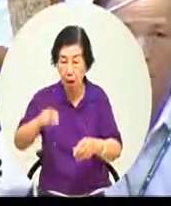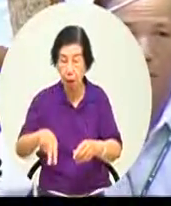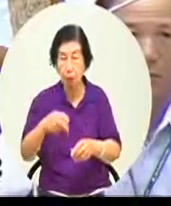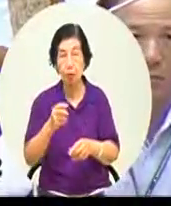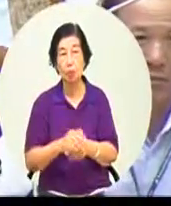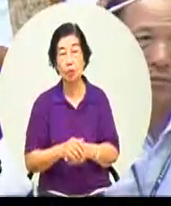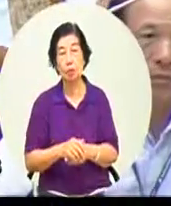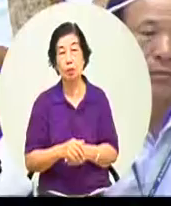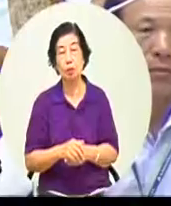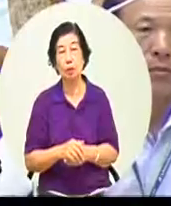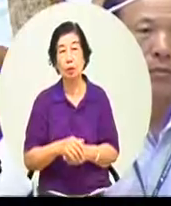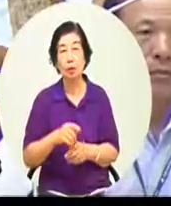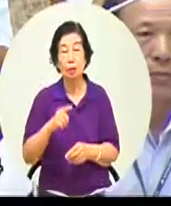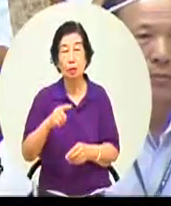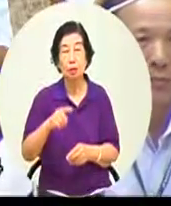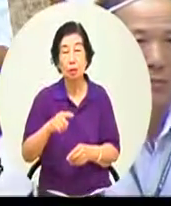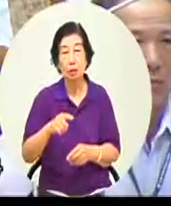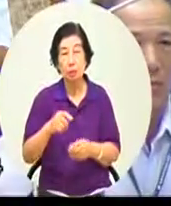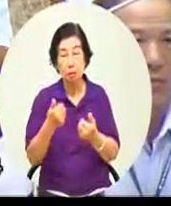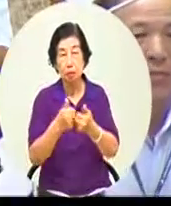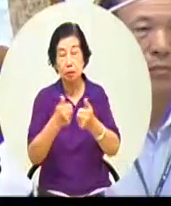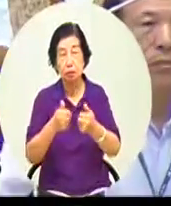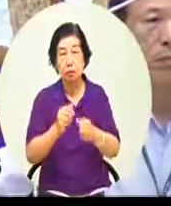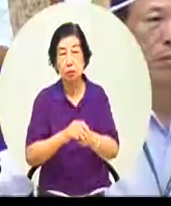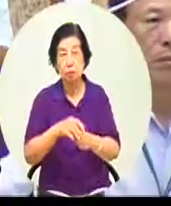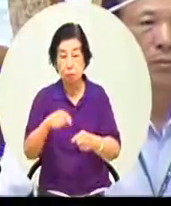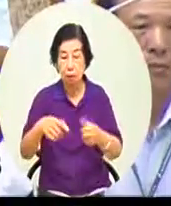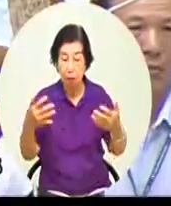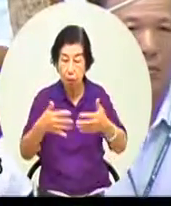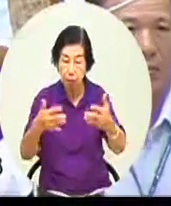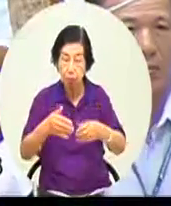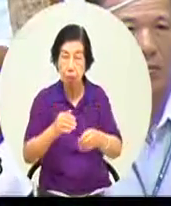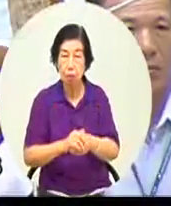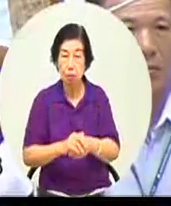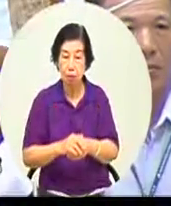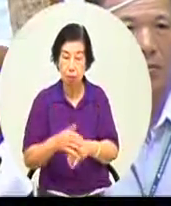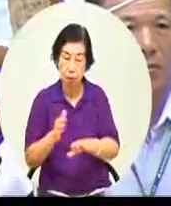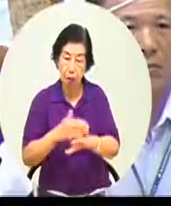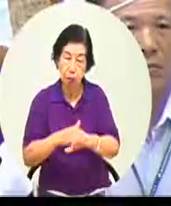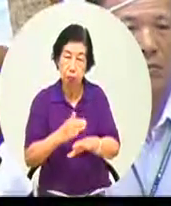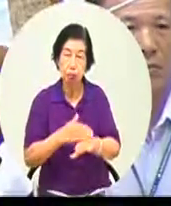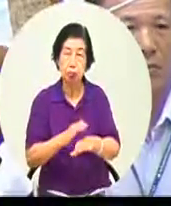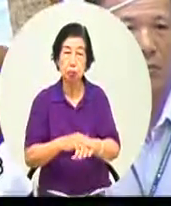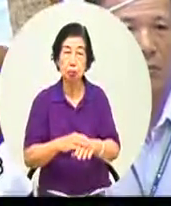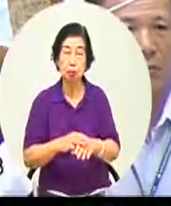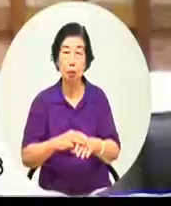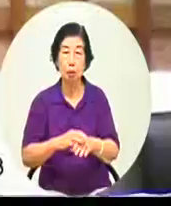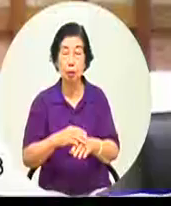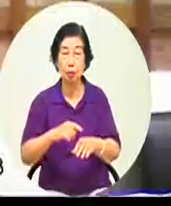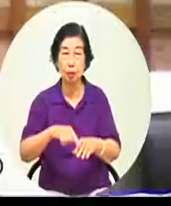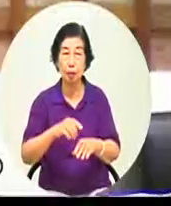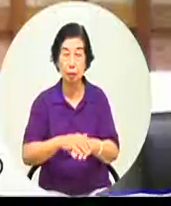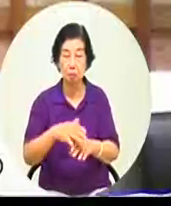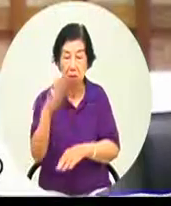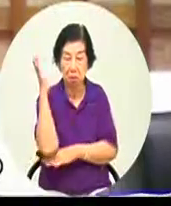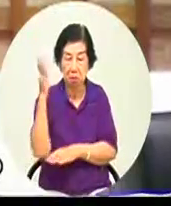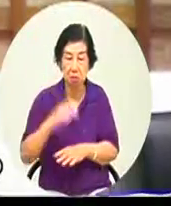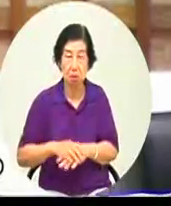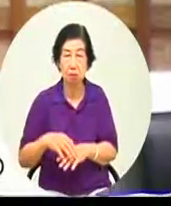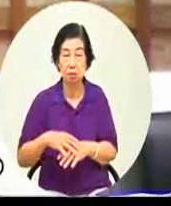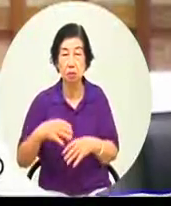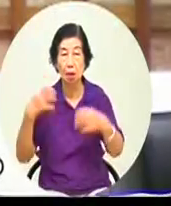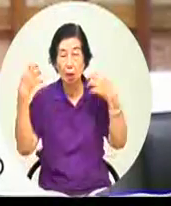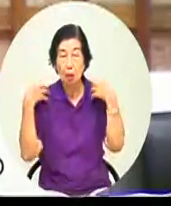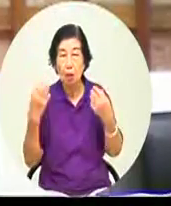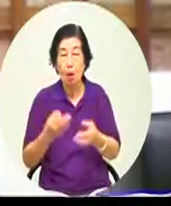然后让这些问题不要造成我们另外所有高雄市的一个负担。 局长，你现在的这个数据跟数字